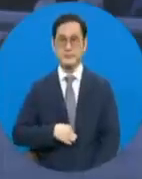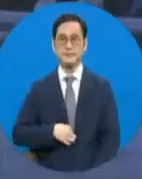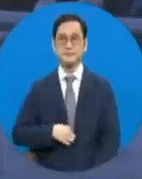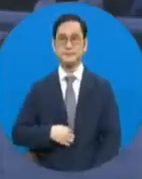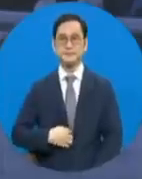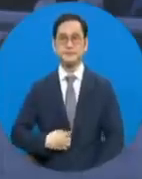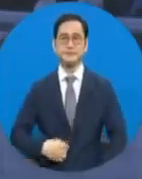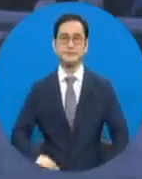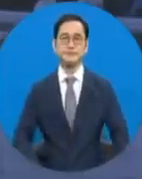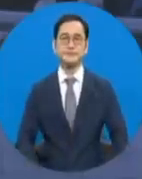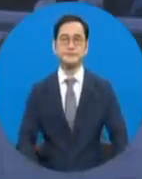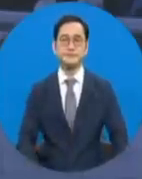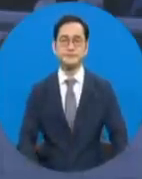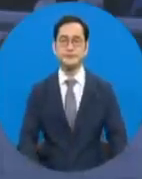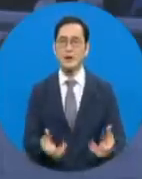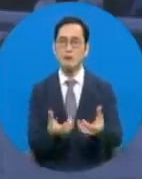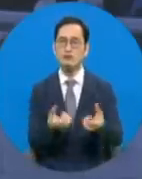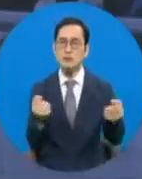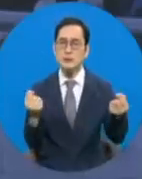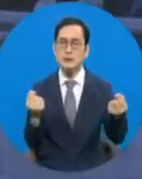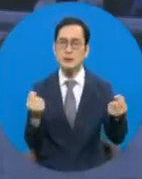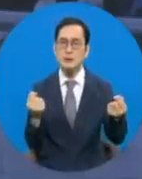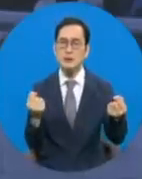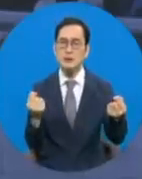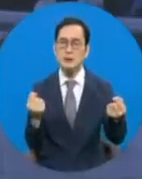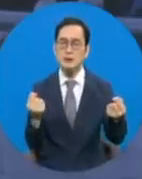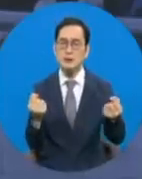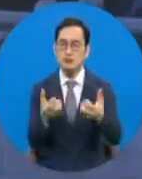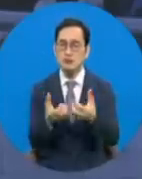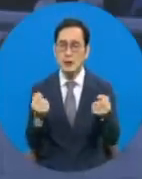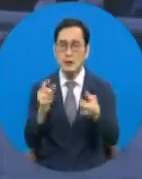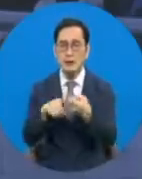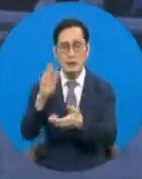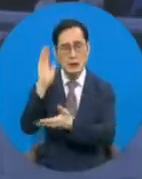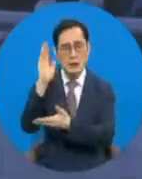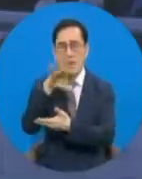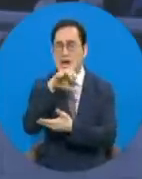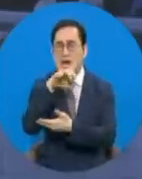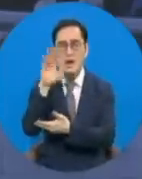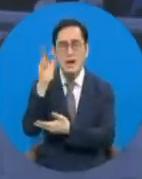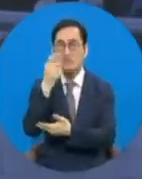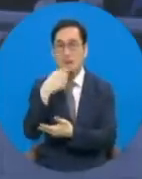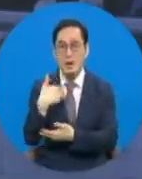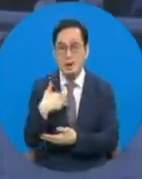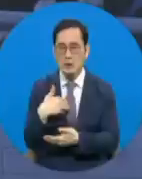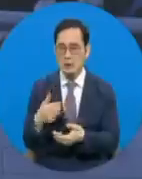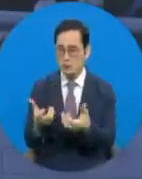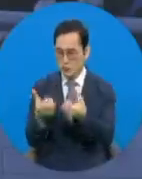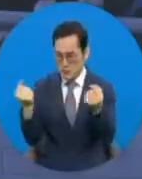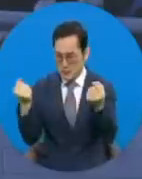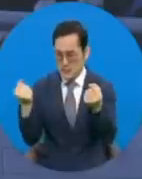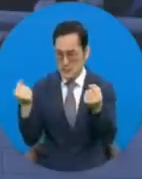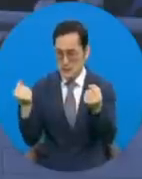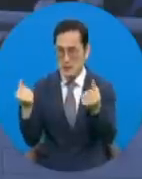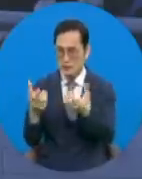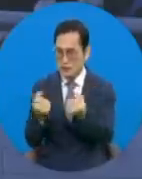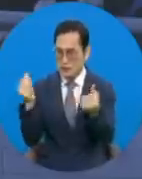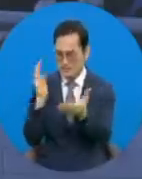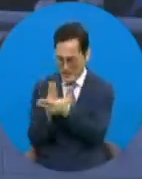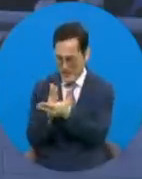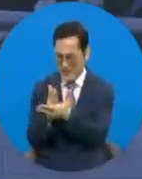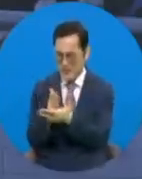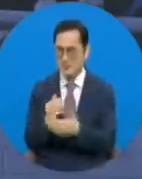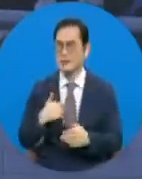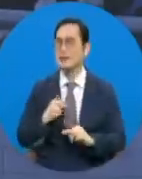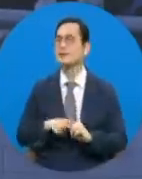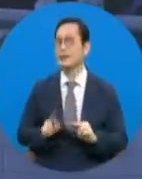저는 이 이슈가 분리징수 관련된 이슈인 줄 알았는데 갑자기 이 KBS 사장의 자리와 관련된 얘기로 좀 넘어가는